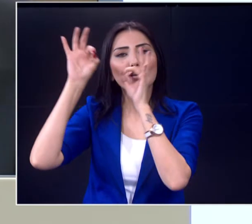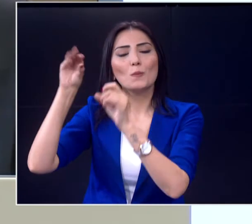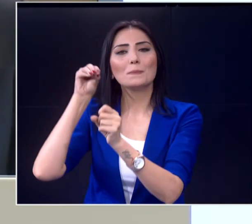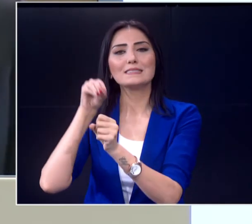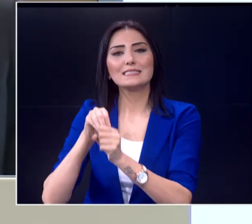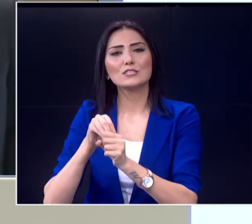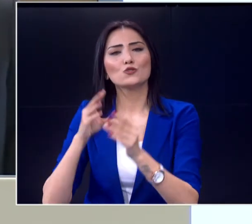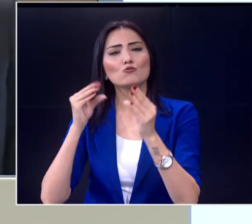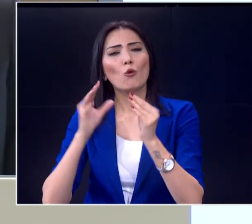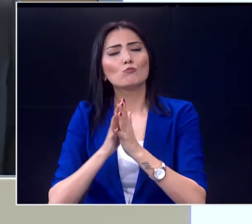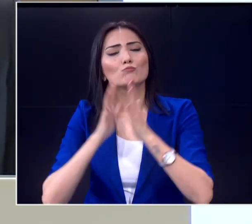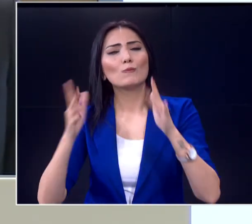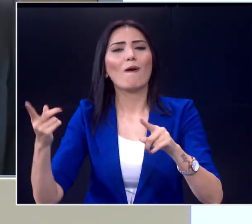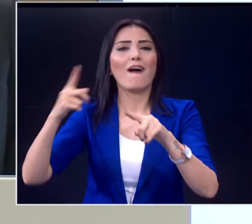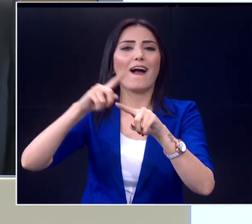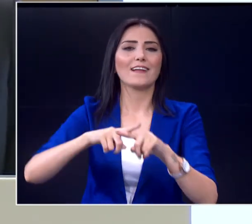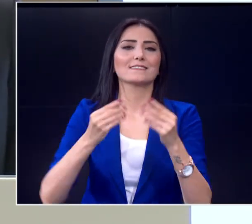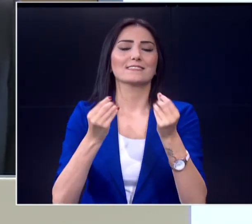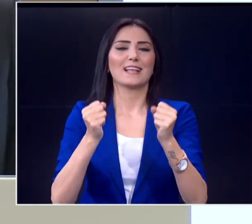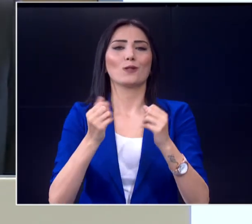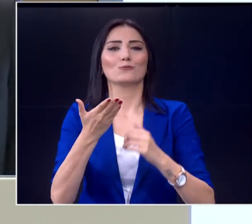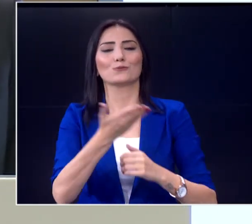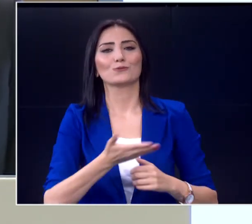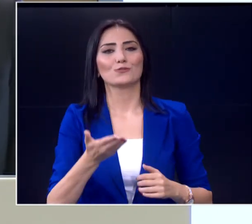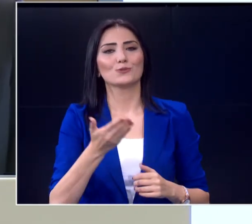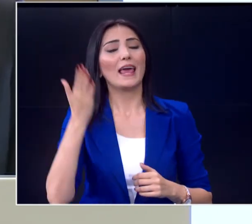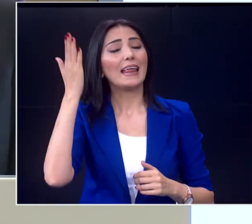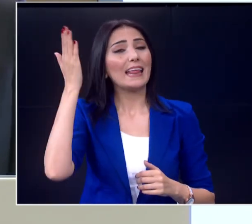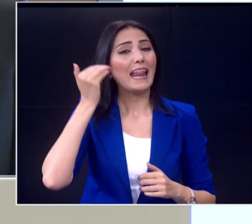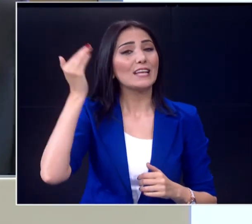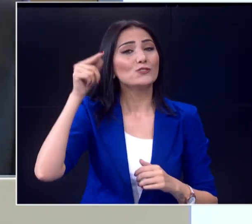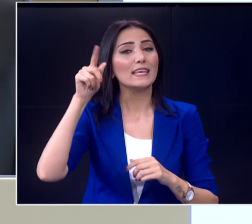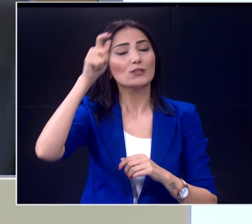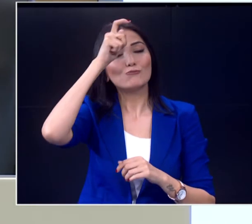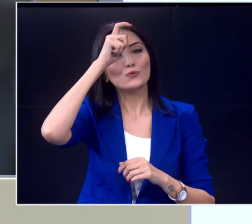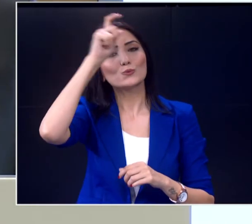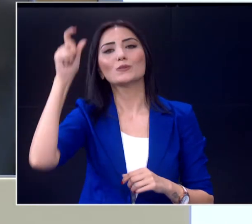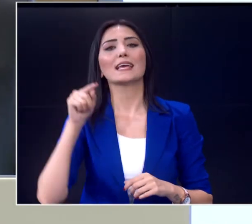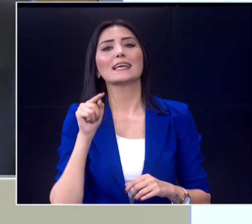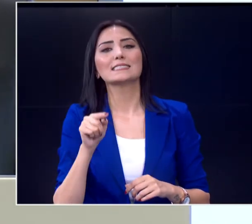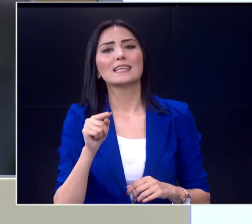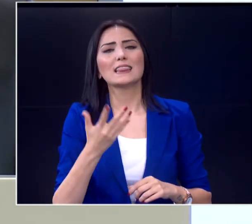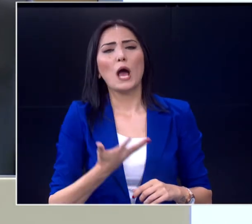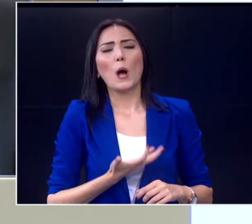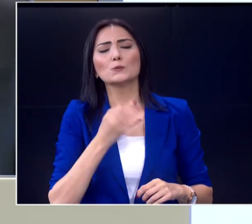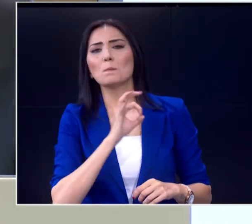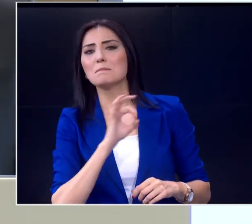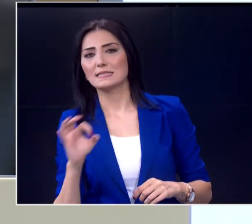için çok büyük katkı sağlıyorsunuz. Geleceğin Türkiye'sinde